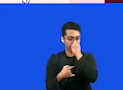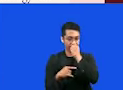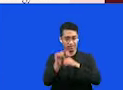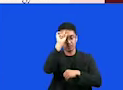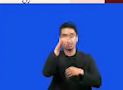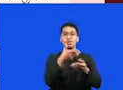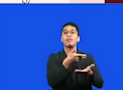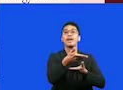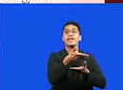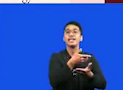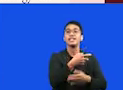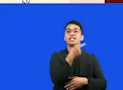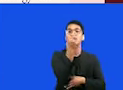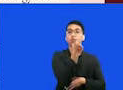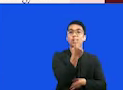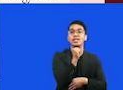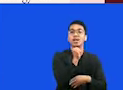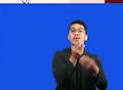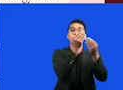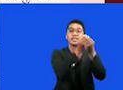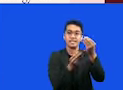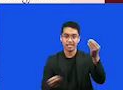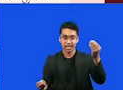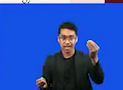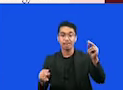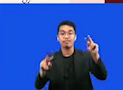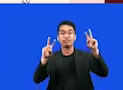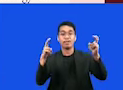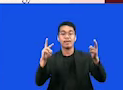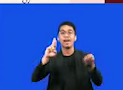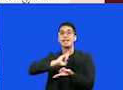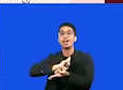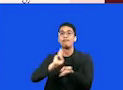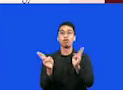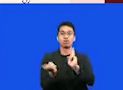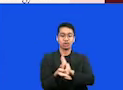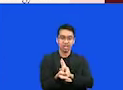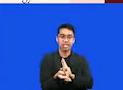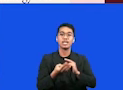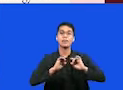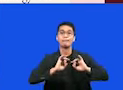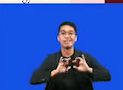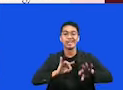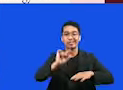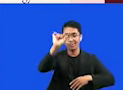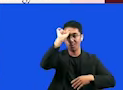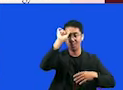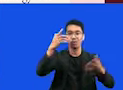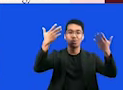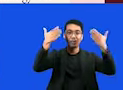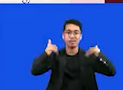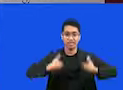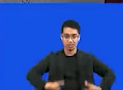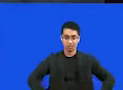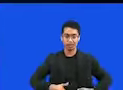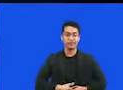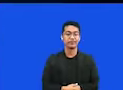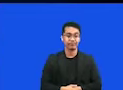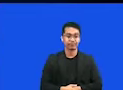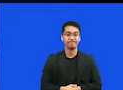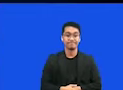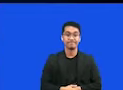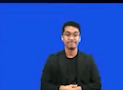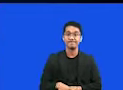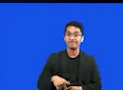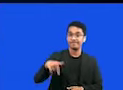generasi ini sebutannya adalah revolusi marketing untuk kemanusiaan lalu generasi ini